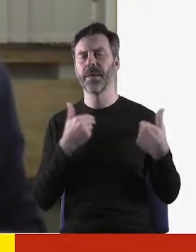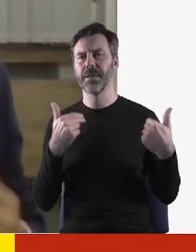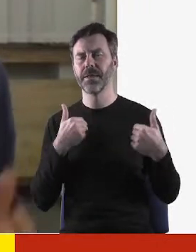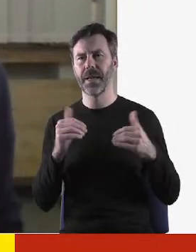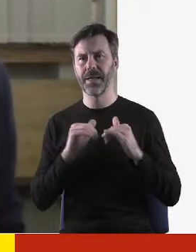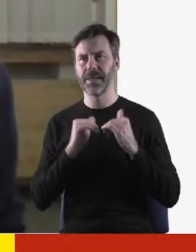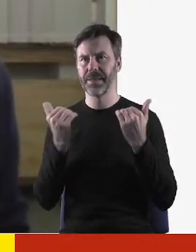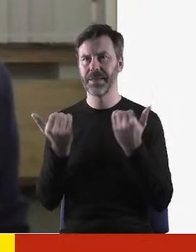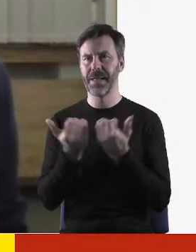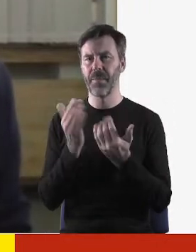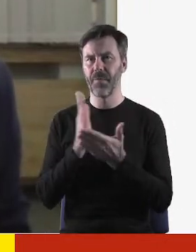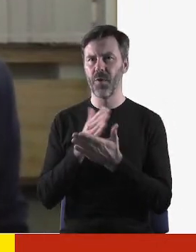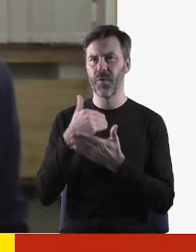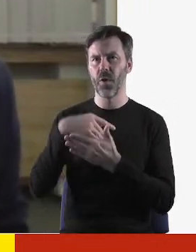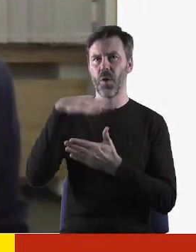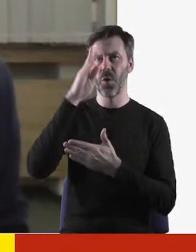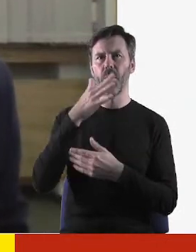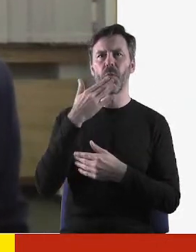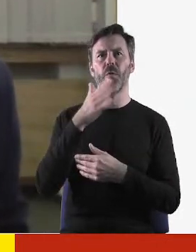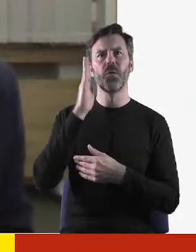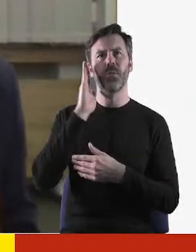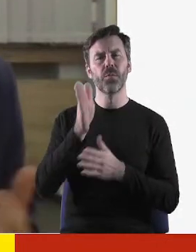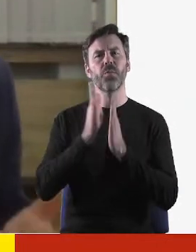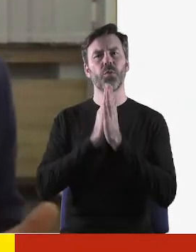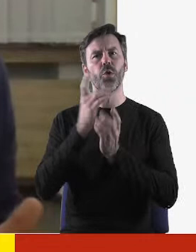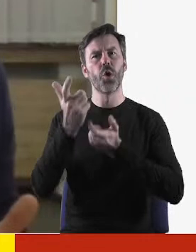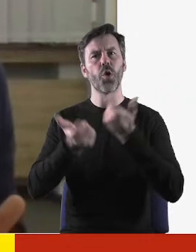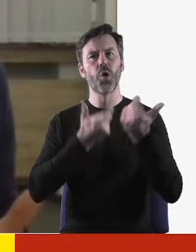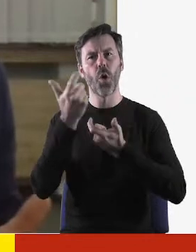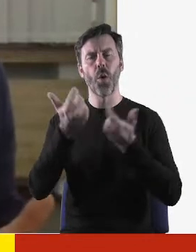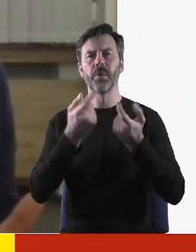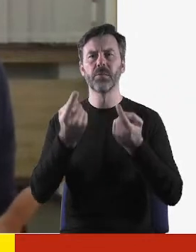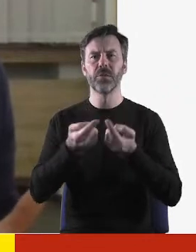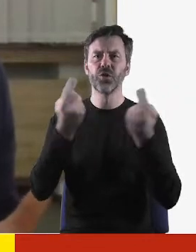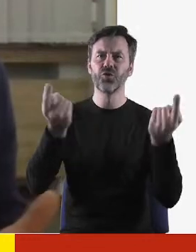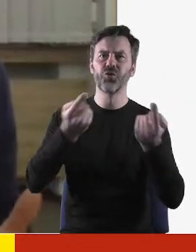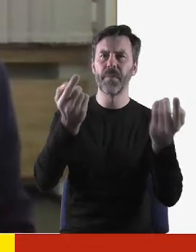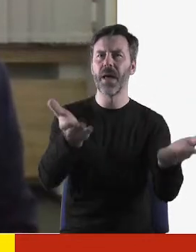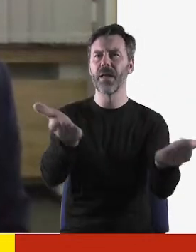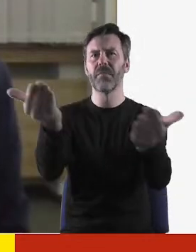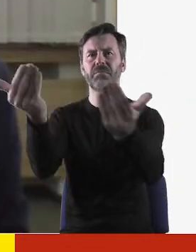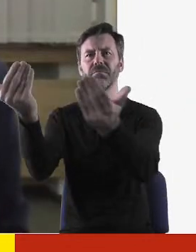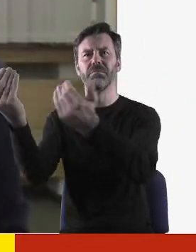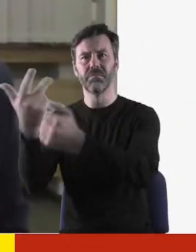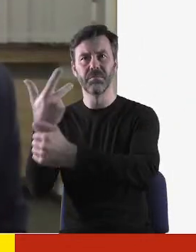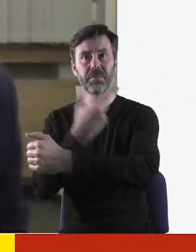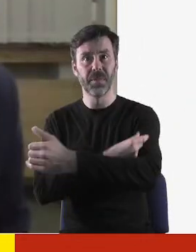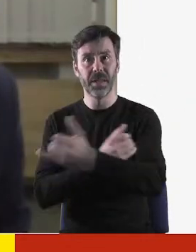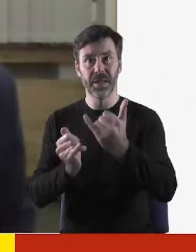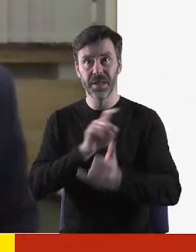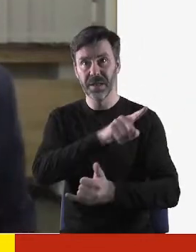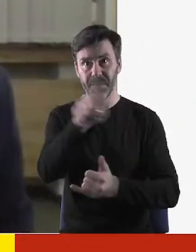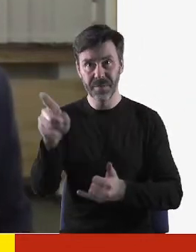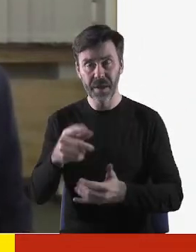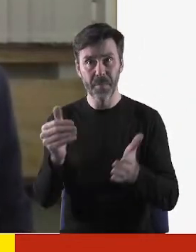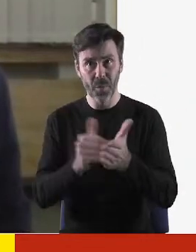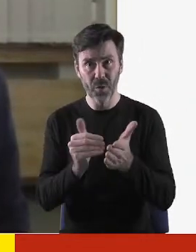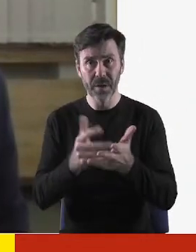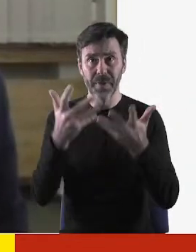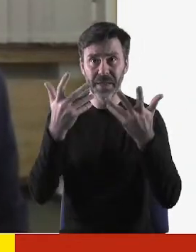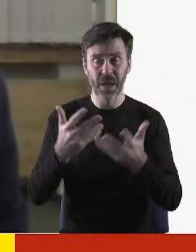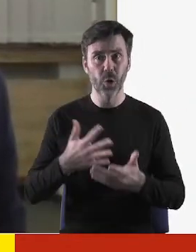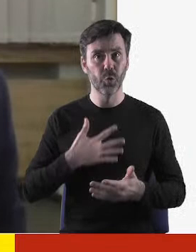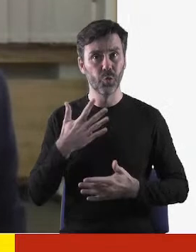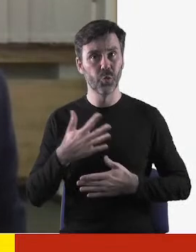Województwa również o tym, by promować szczepienia. Ja zachęcam, by wszyscy radni, jeśli czujecie państwo taką potrzebę, tu patrzę